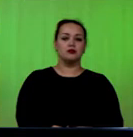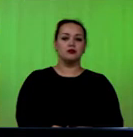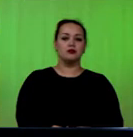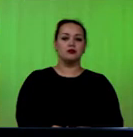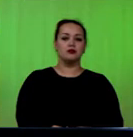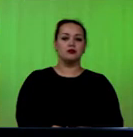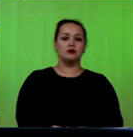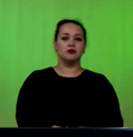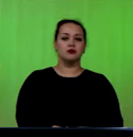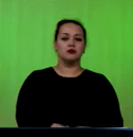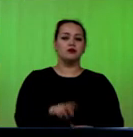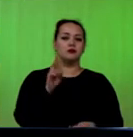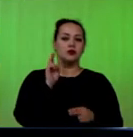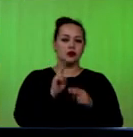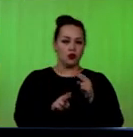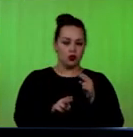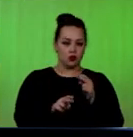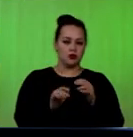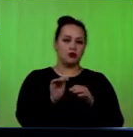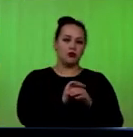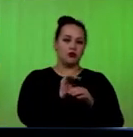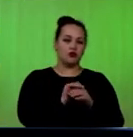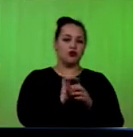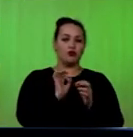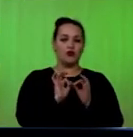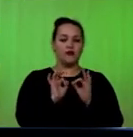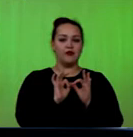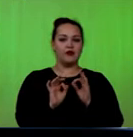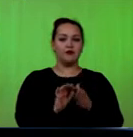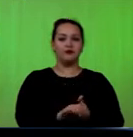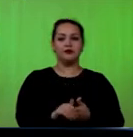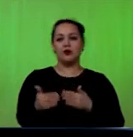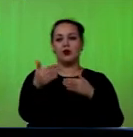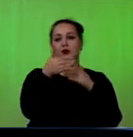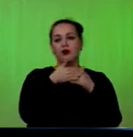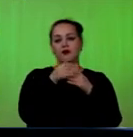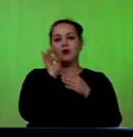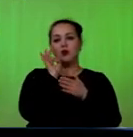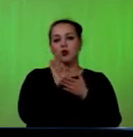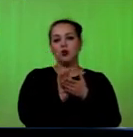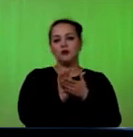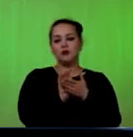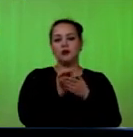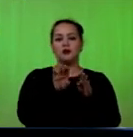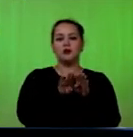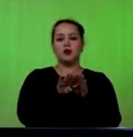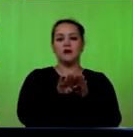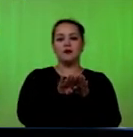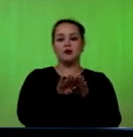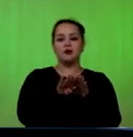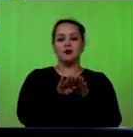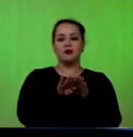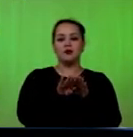закончили молодцы давайте проверяем перед вами ответы сравните пожалуйста и